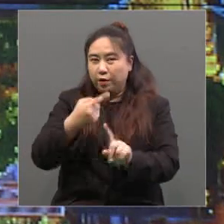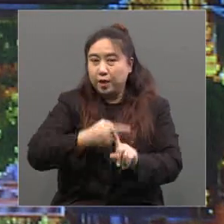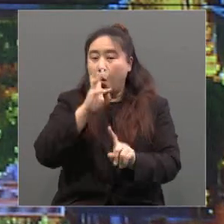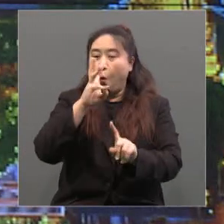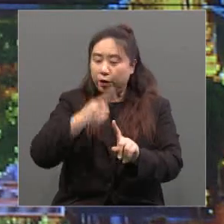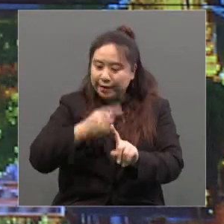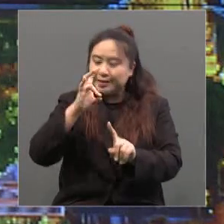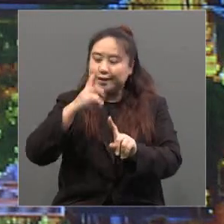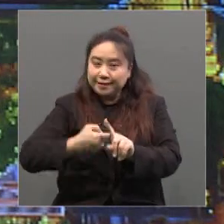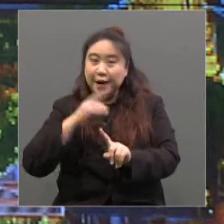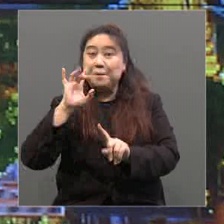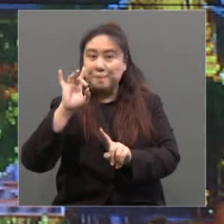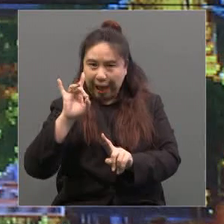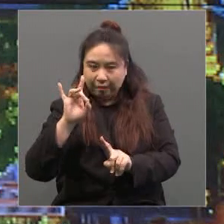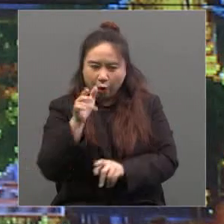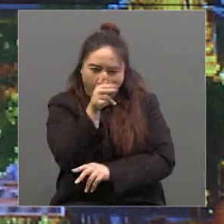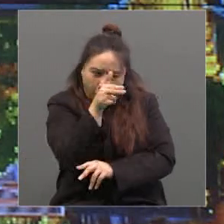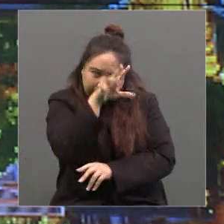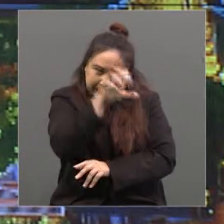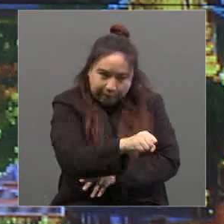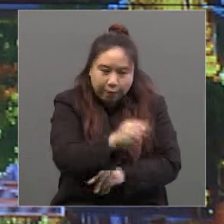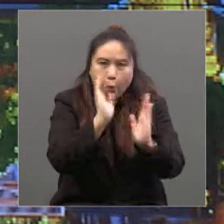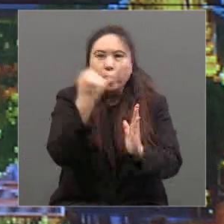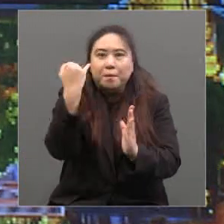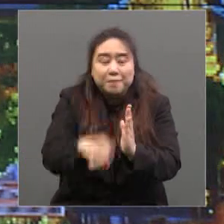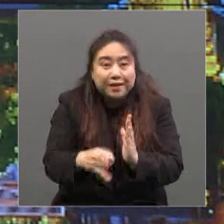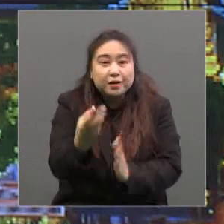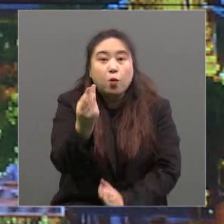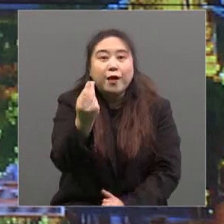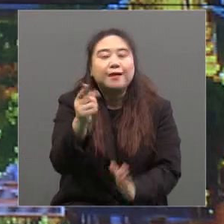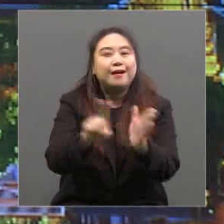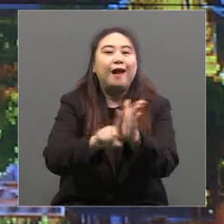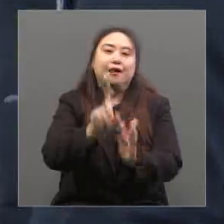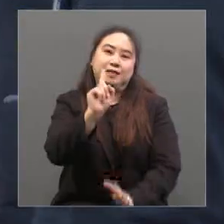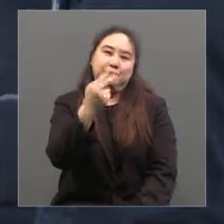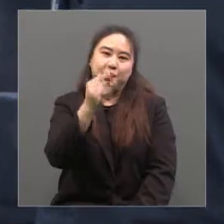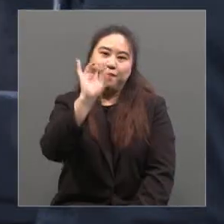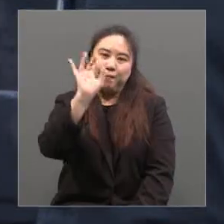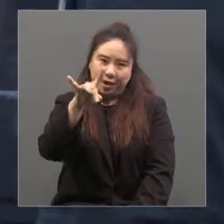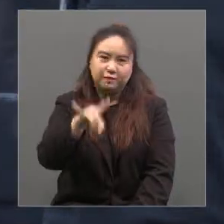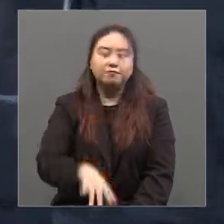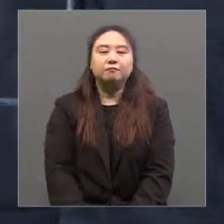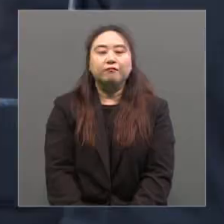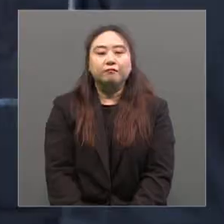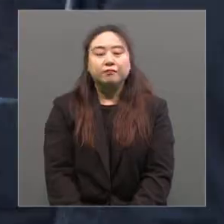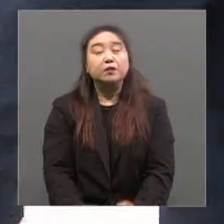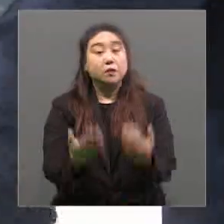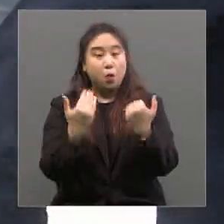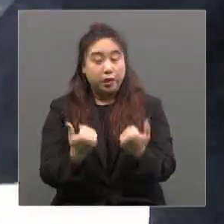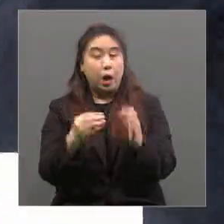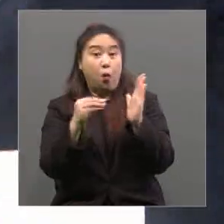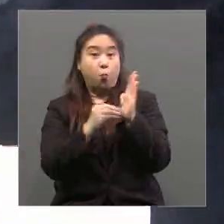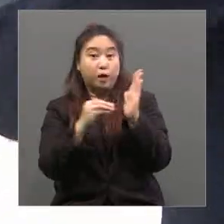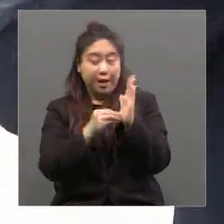ถึงสิงหาคมสามารถตรวจจับผู้กระทำผิดได้มากกว่า18,000รายครับกรุงเทพมหานครนะครับได้มีการ